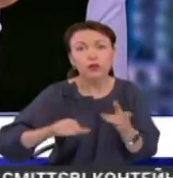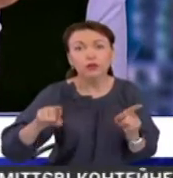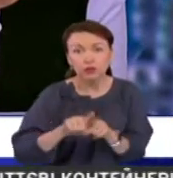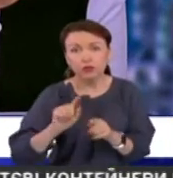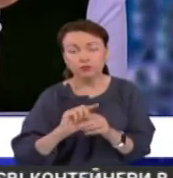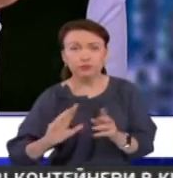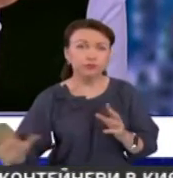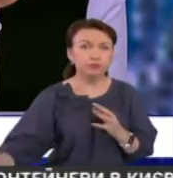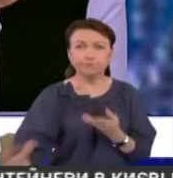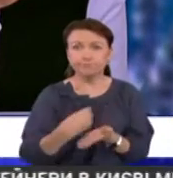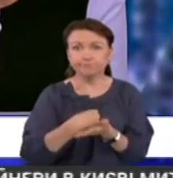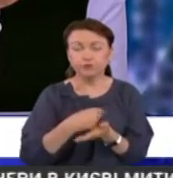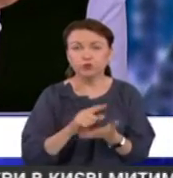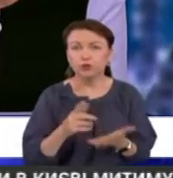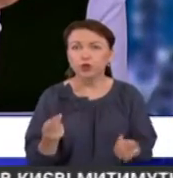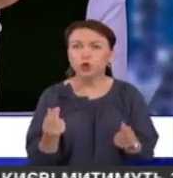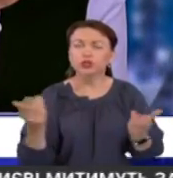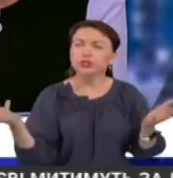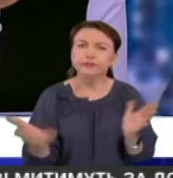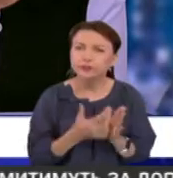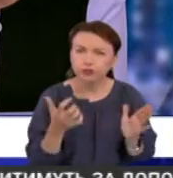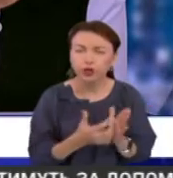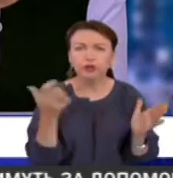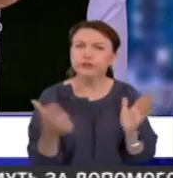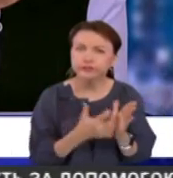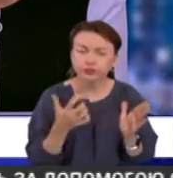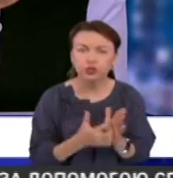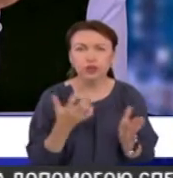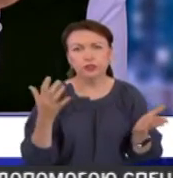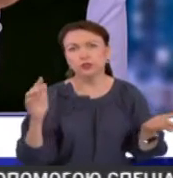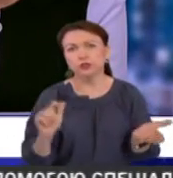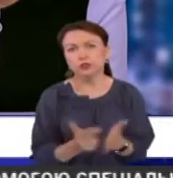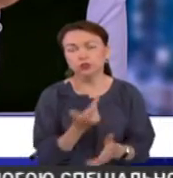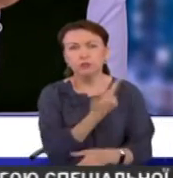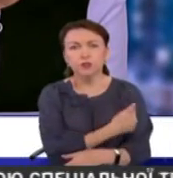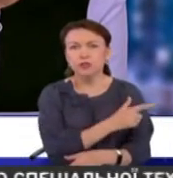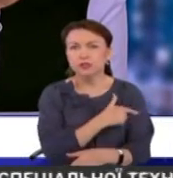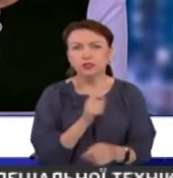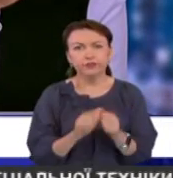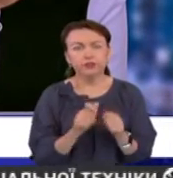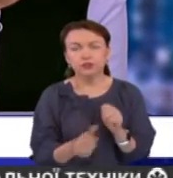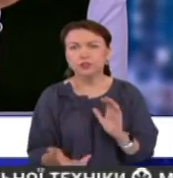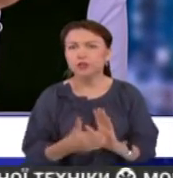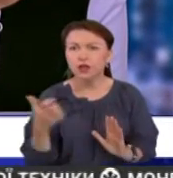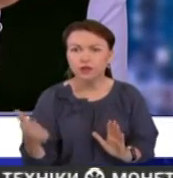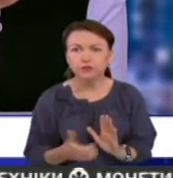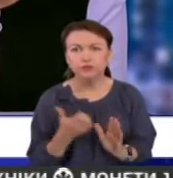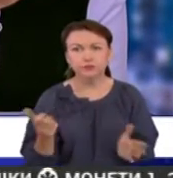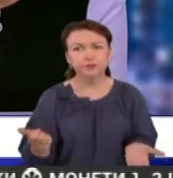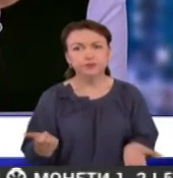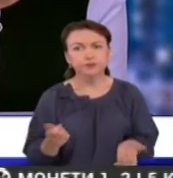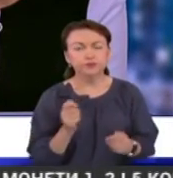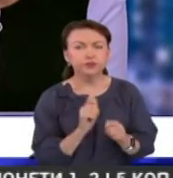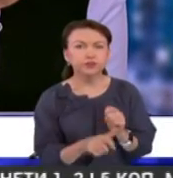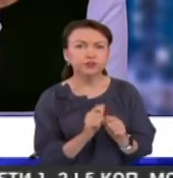відрегульовано. Але, на жаль, грошей не вистачає, знову не вистачає, медицина недофінансована. Ну, фінансування медицини